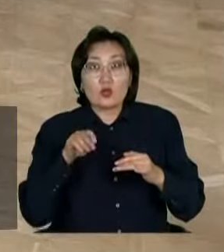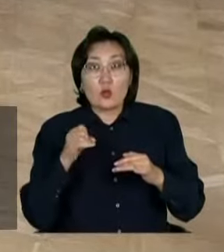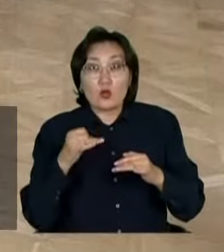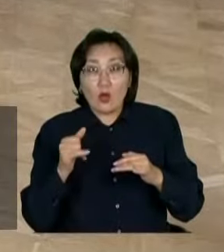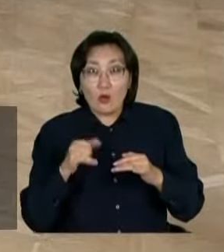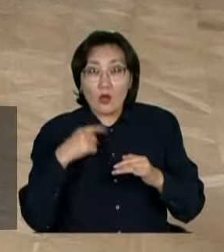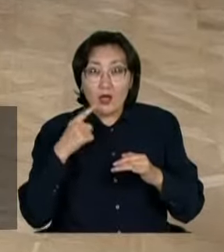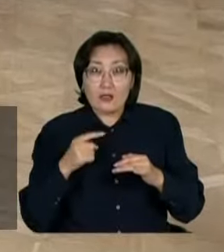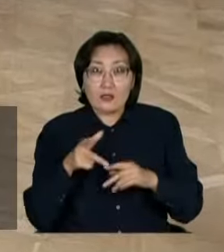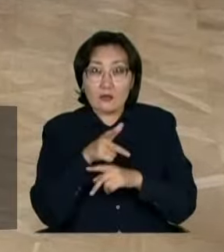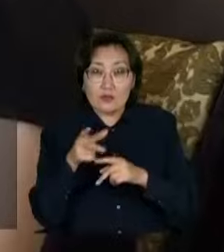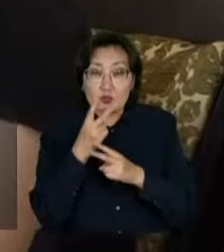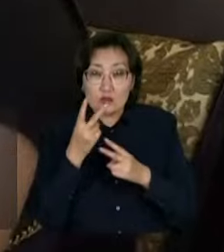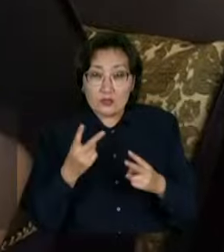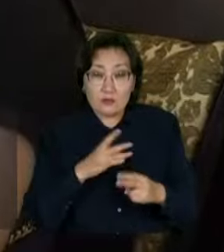бейнесін тамашалады.